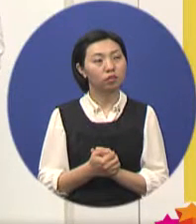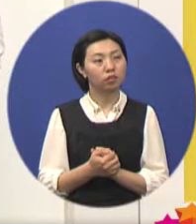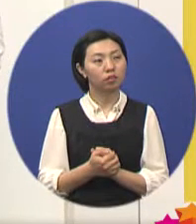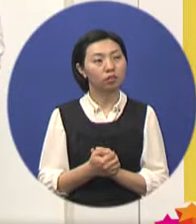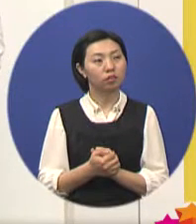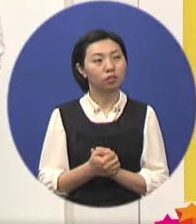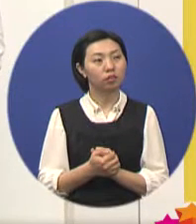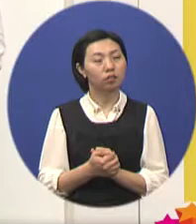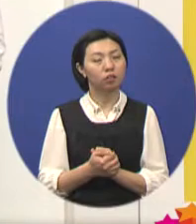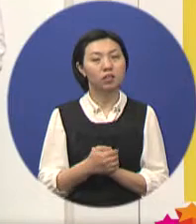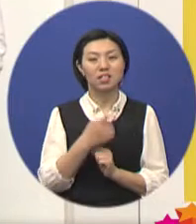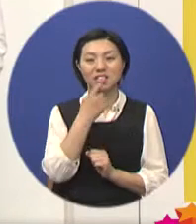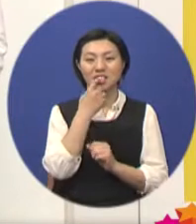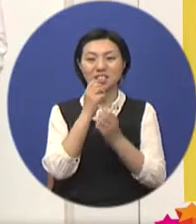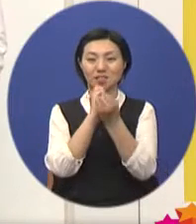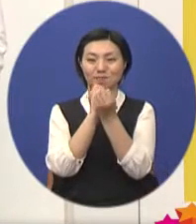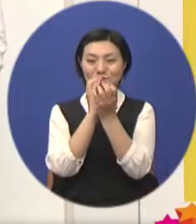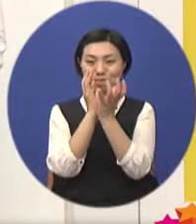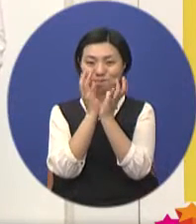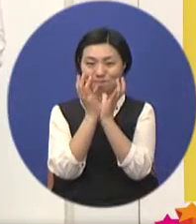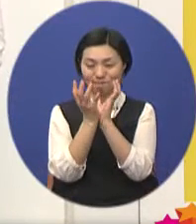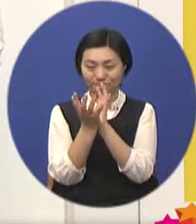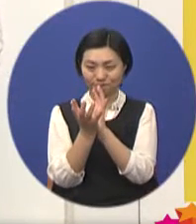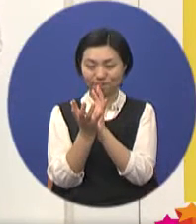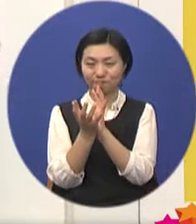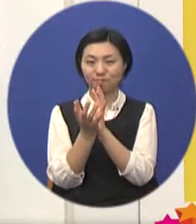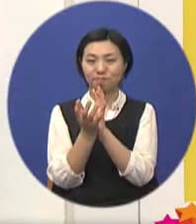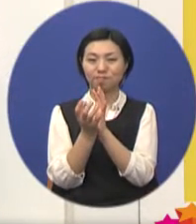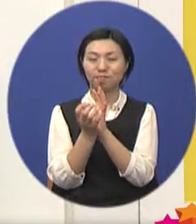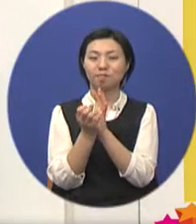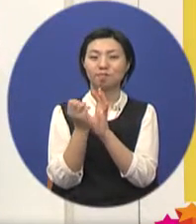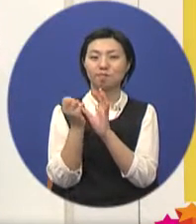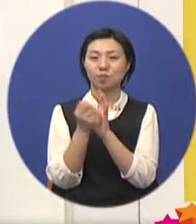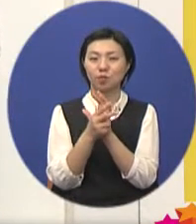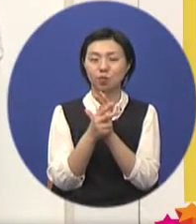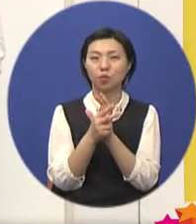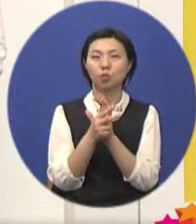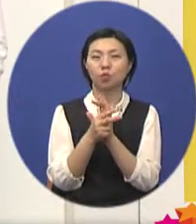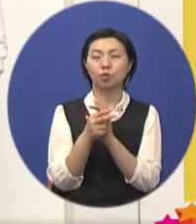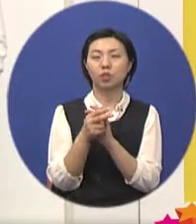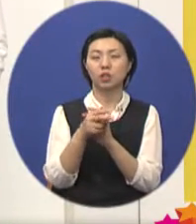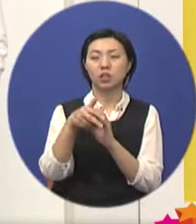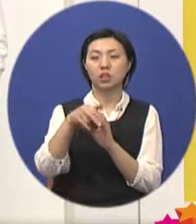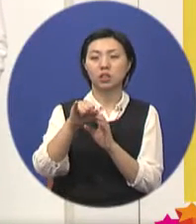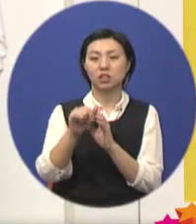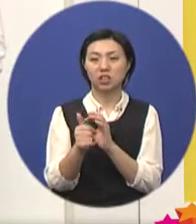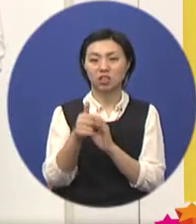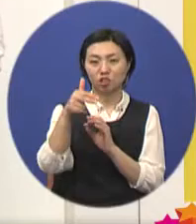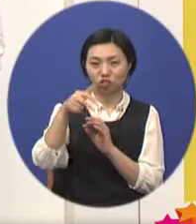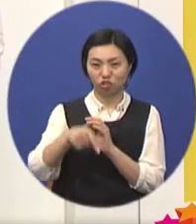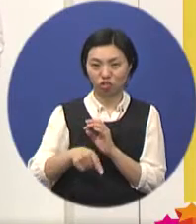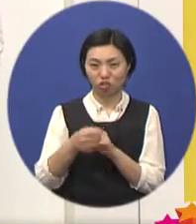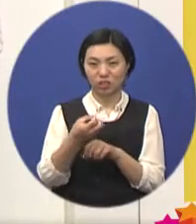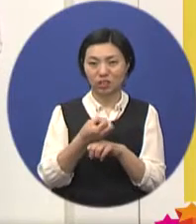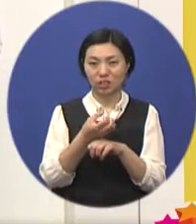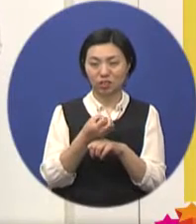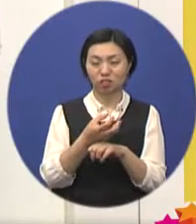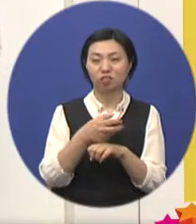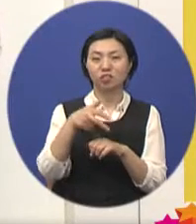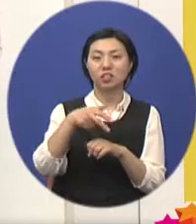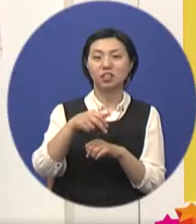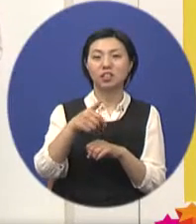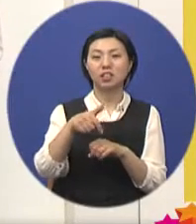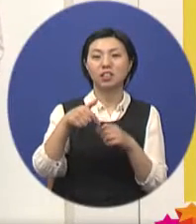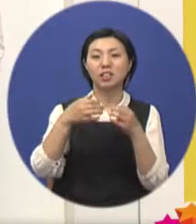네. 벚꽃하고 진주 그 진해 또 벚꽃 축제하고 지금 네. 벚꽃 많이 피었어요. 네.